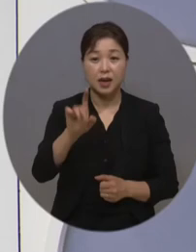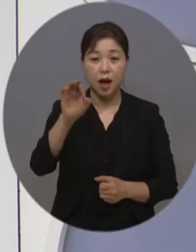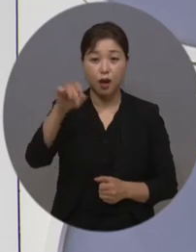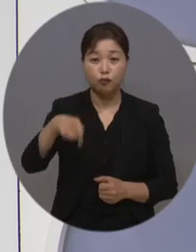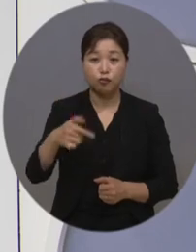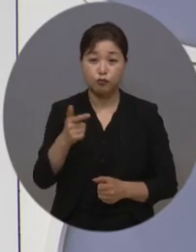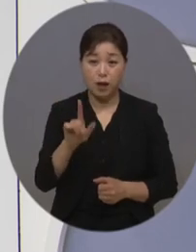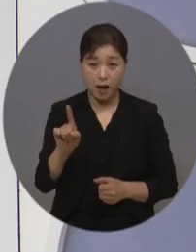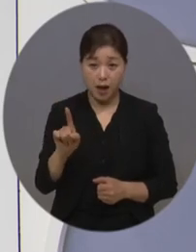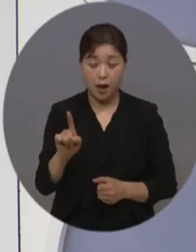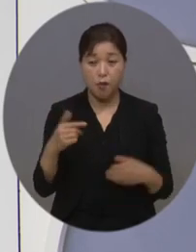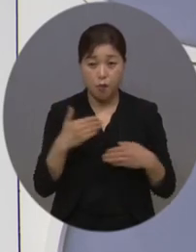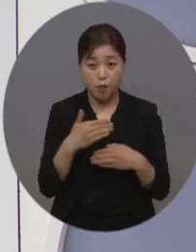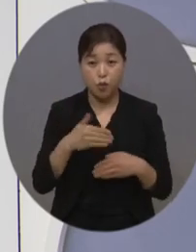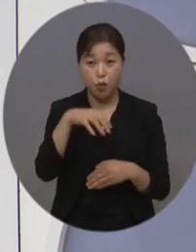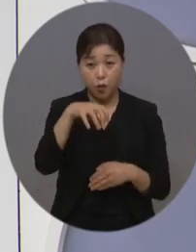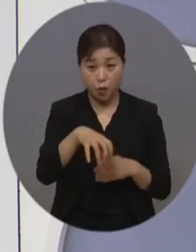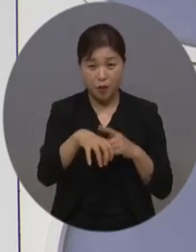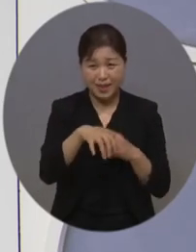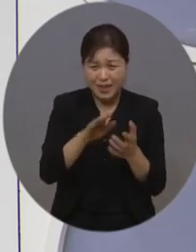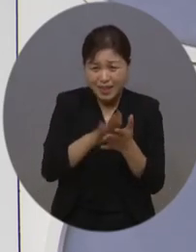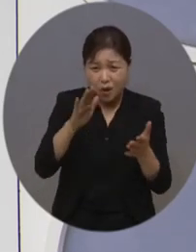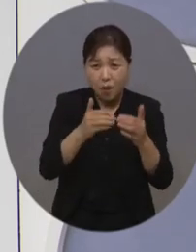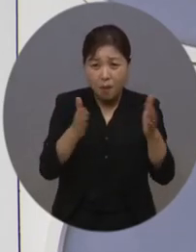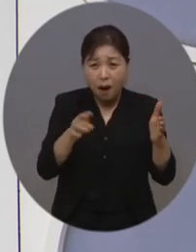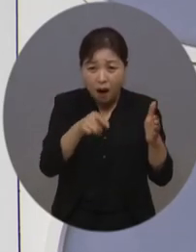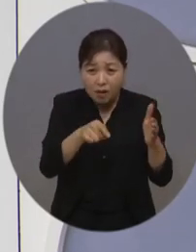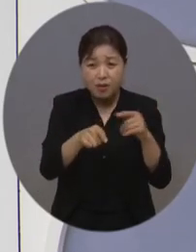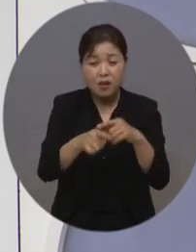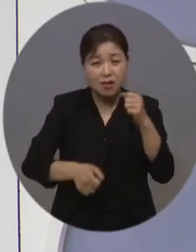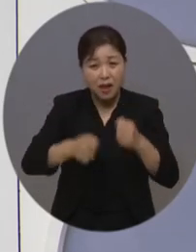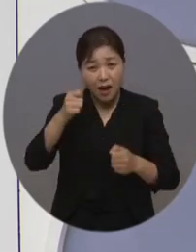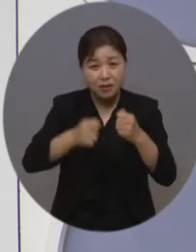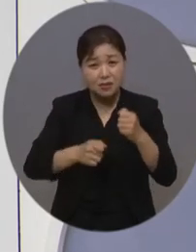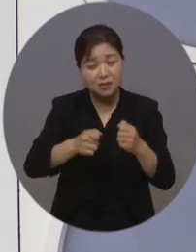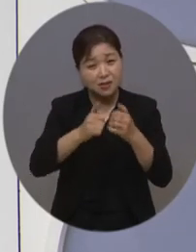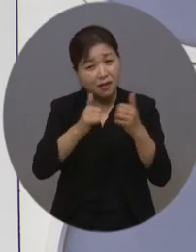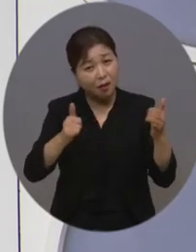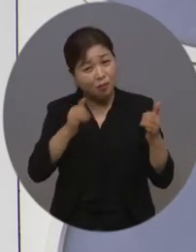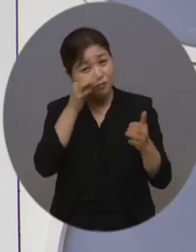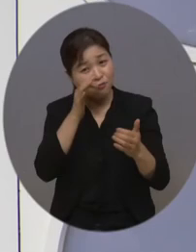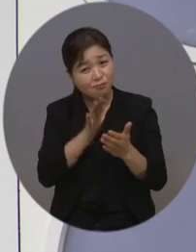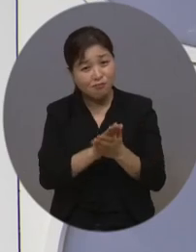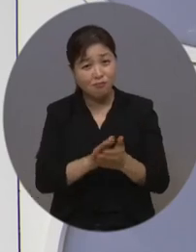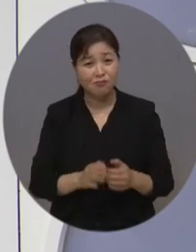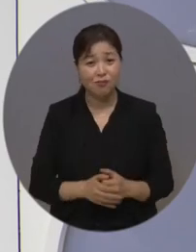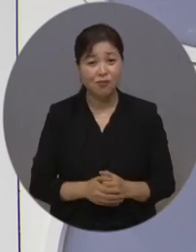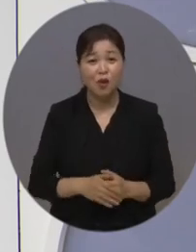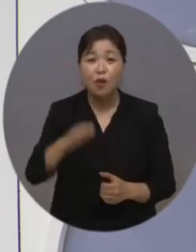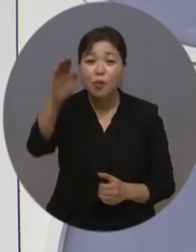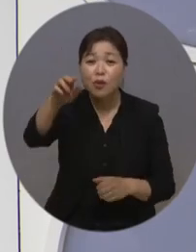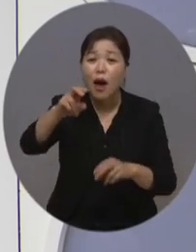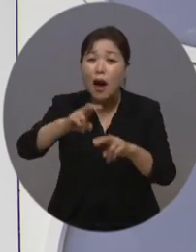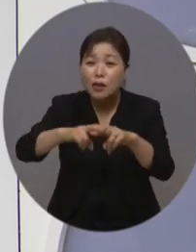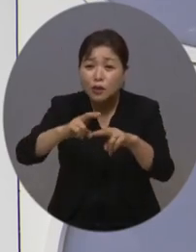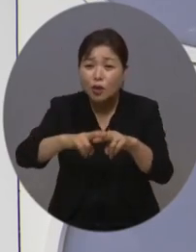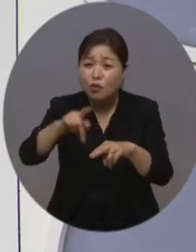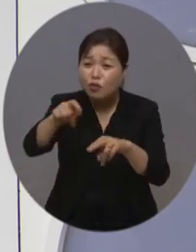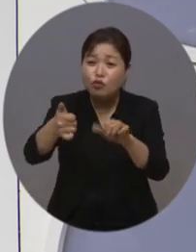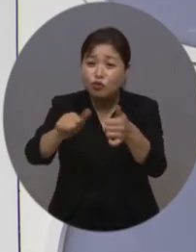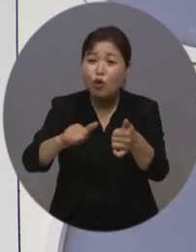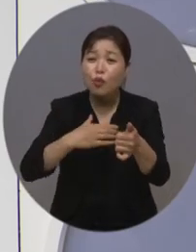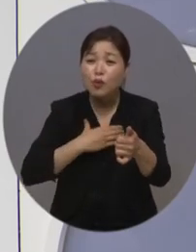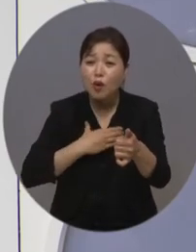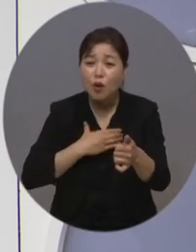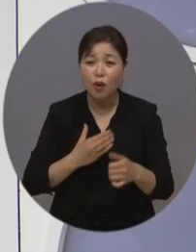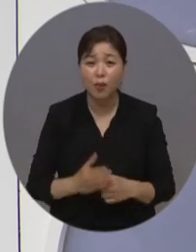사우나를 하는 거기에서 달리기 하는 사람 봤습니다. 네. 그래서 여보 앉으소 그러다 사람 죽소 당신 왜 그래요